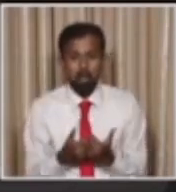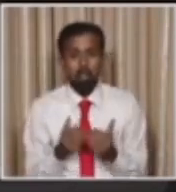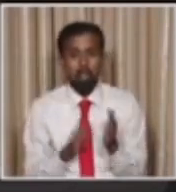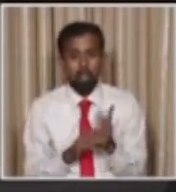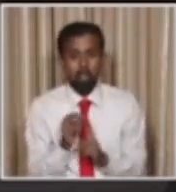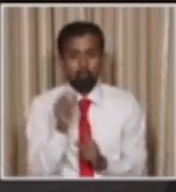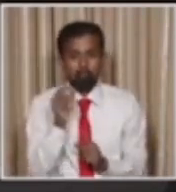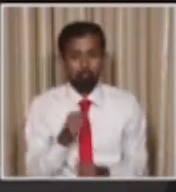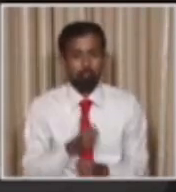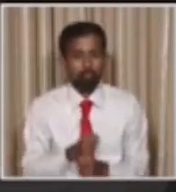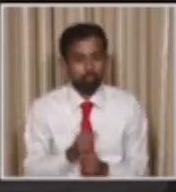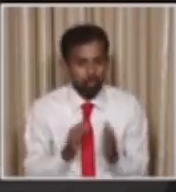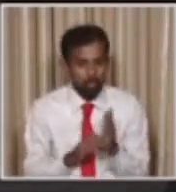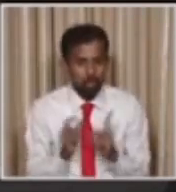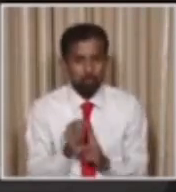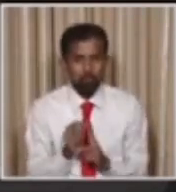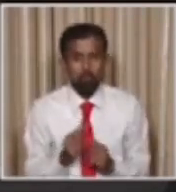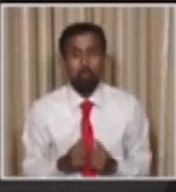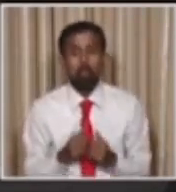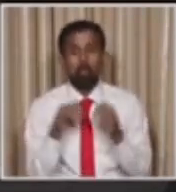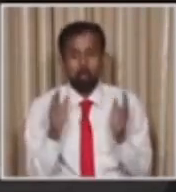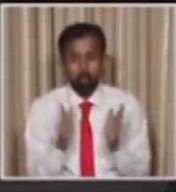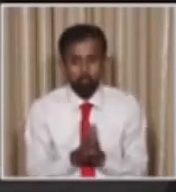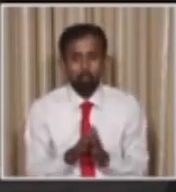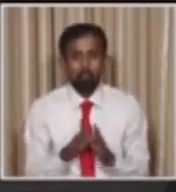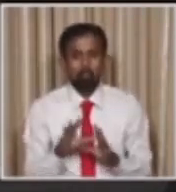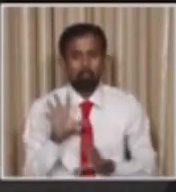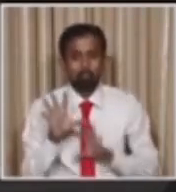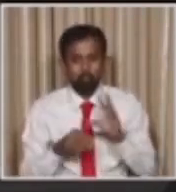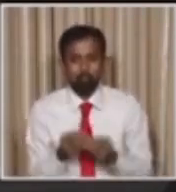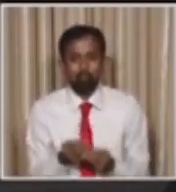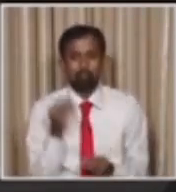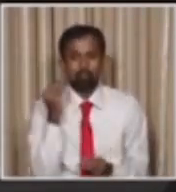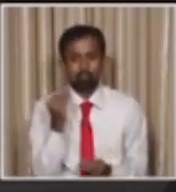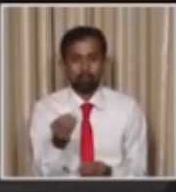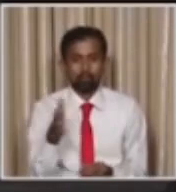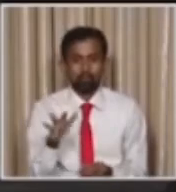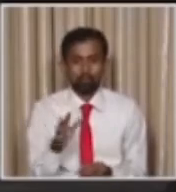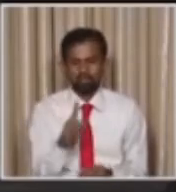ඇමතිවරු රාජ්‍ය ඇමතිවරු මේ සියලු දෙනාට තොරතුරු දීලා තිබුණා. ඒ සියලු දෙනා